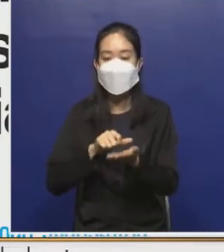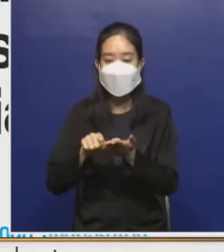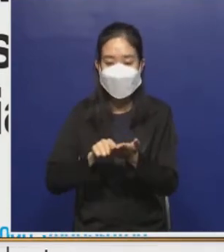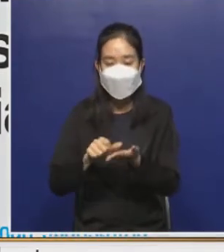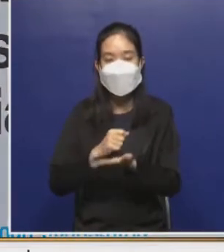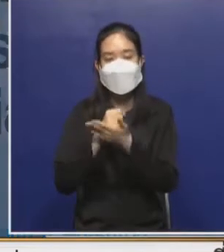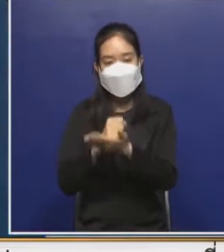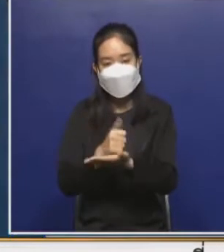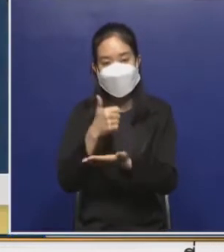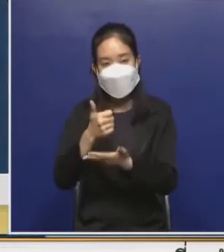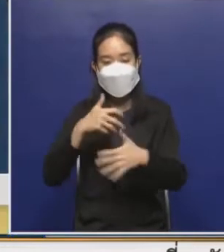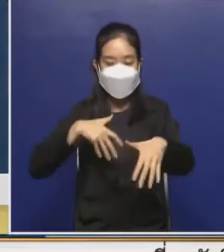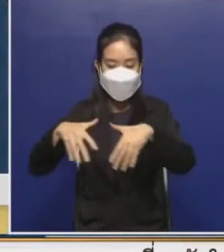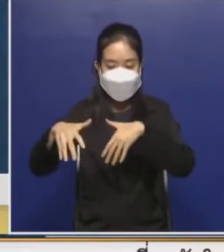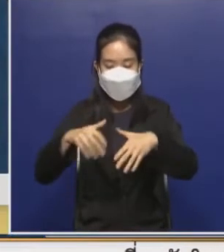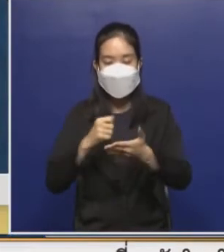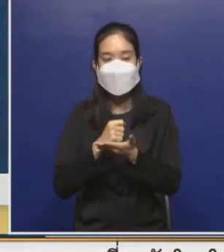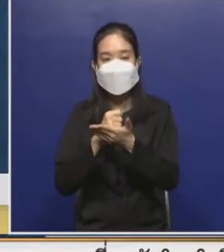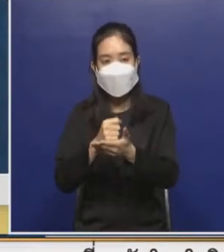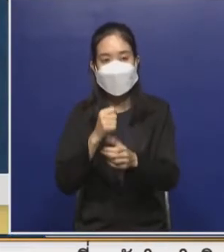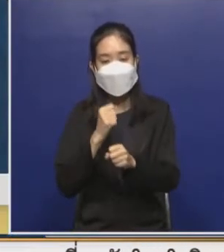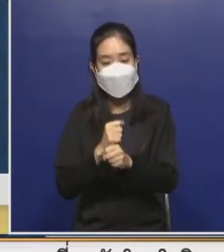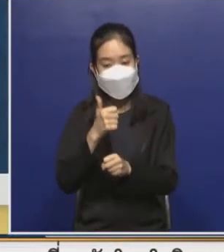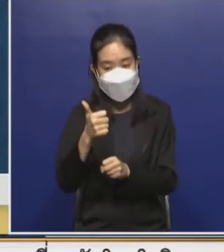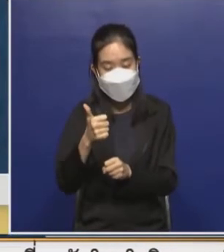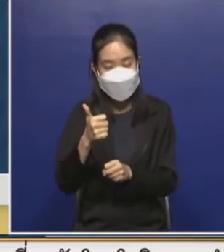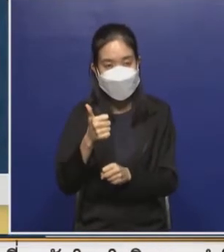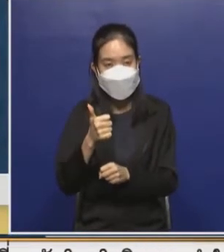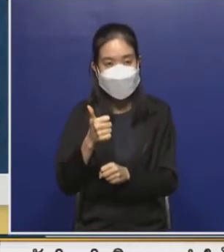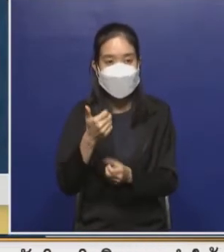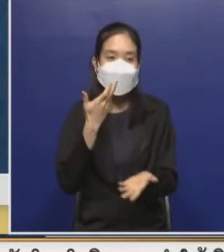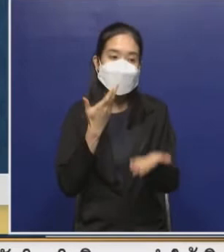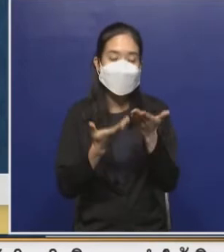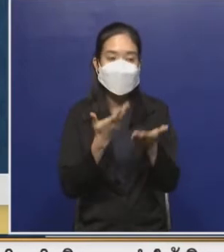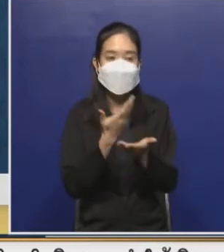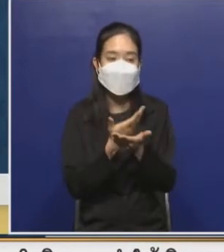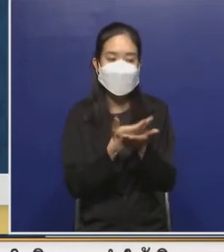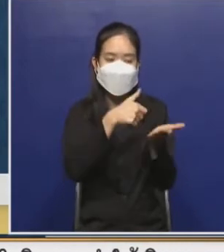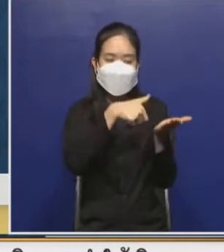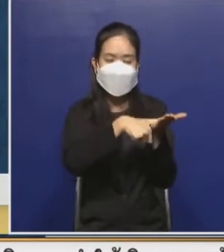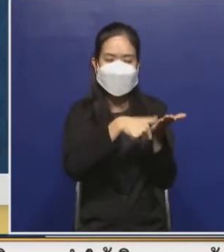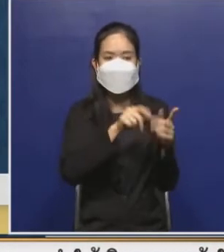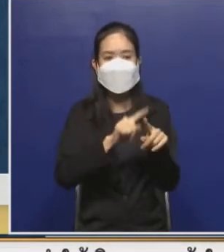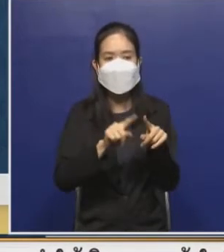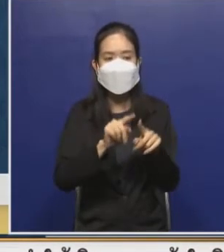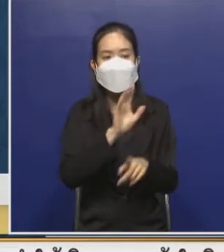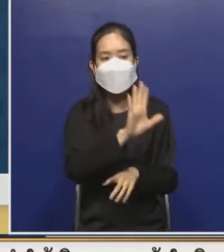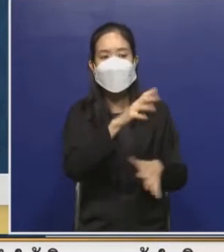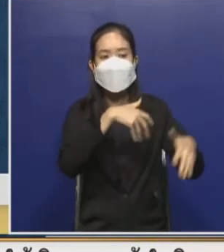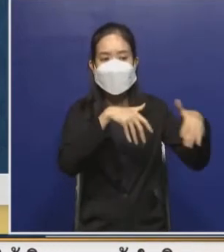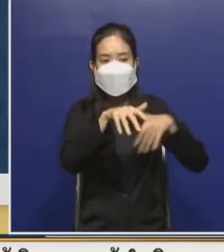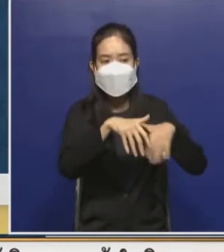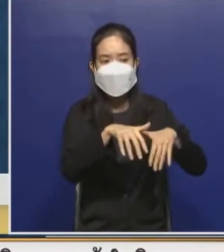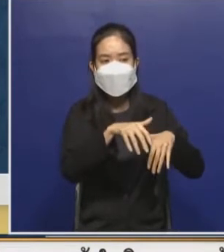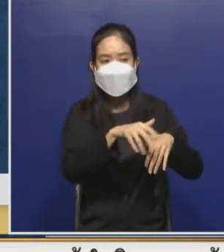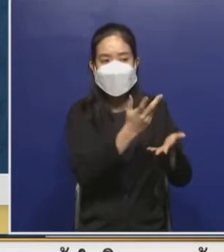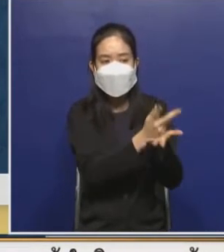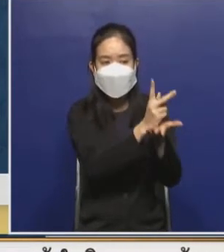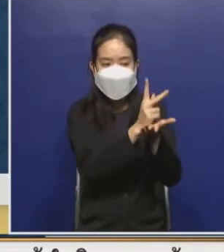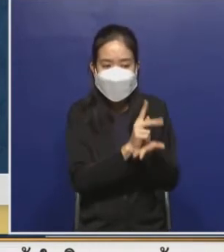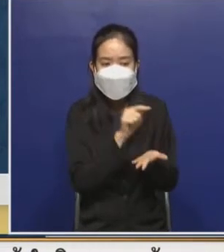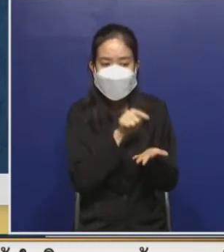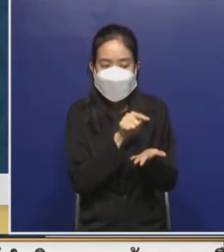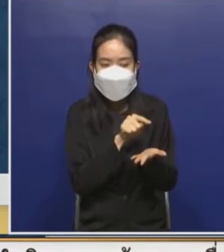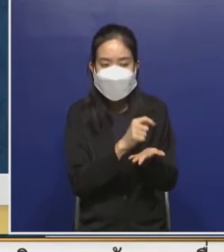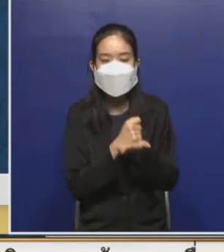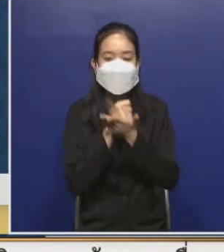ต่ประชาชนว่าจะใช้เงินของประเทศหอจำทารในเรื่องอะไรและอย่างไรใแต่ละปี